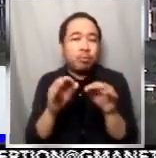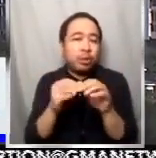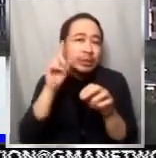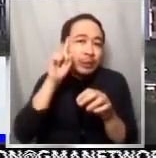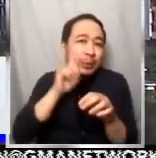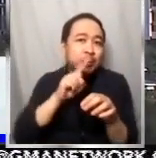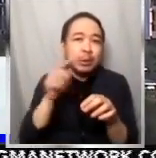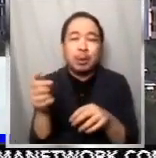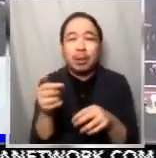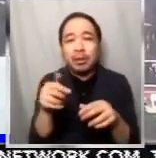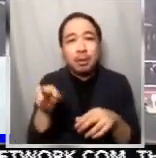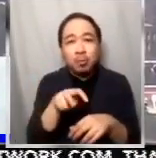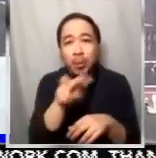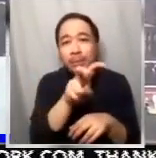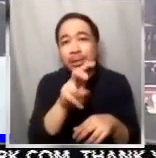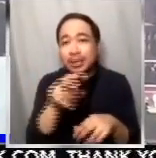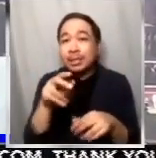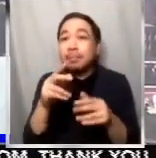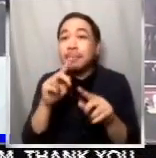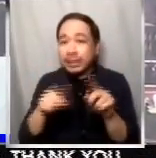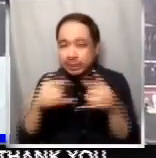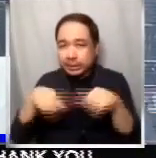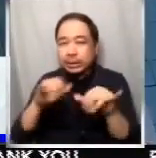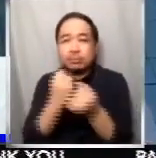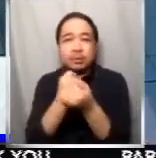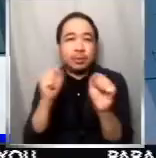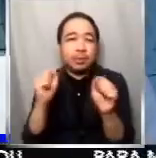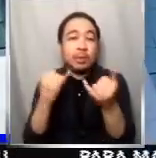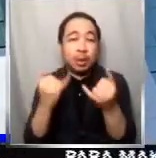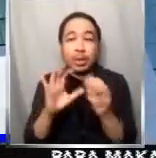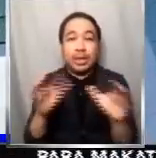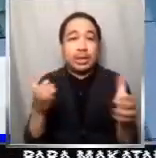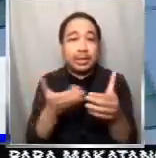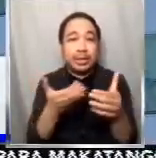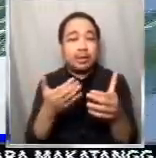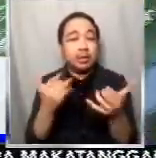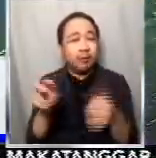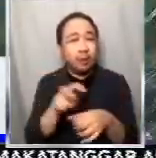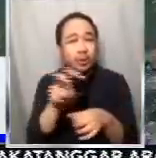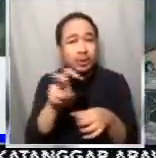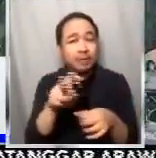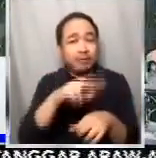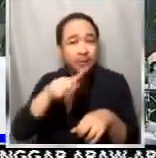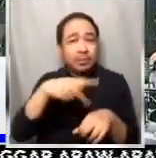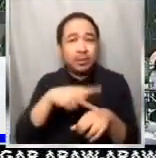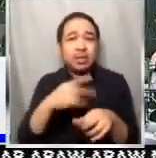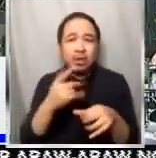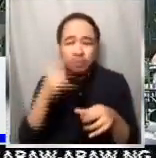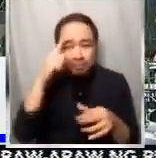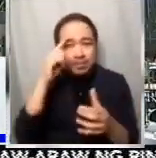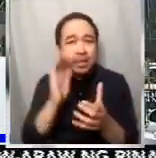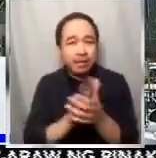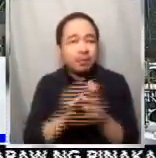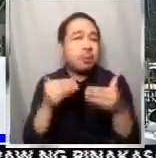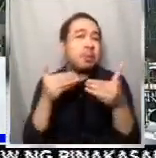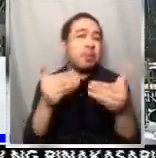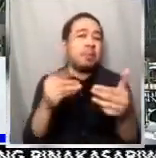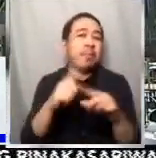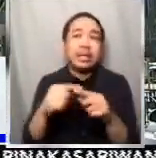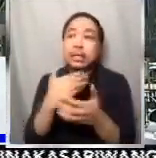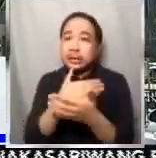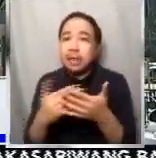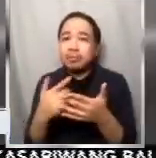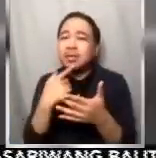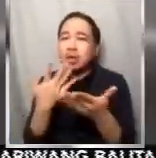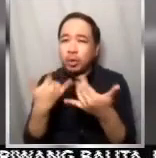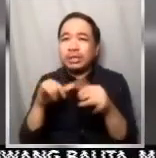League of Provinces of the Philippines na kailangan ng umusad ang turismo at ekonomiya, pero mas marami sa kanilang gusto pa rin manatili ang requirement na